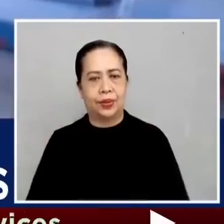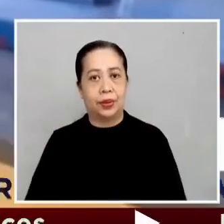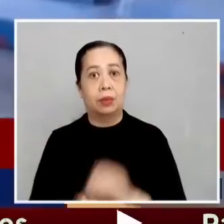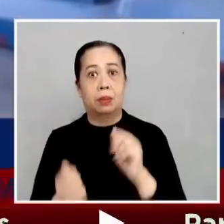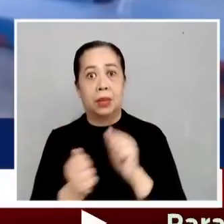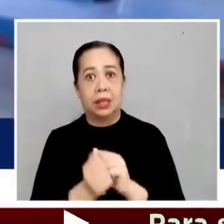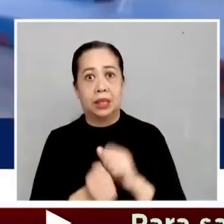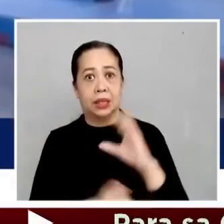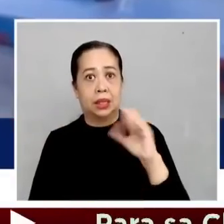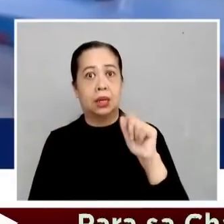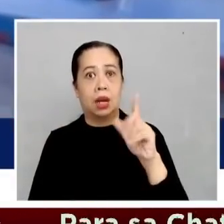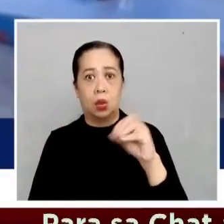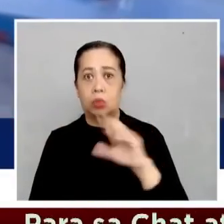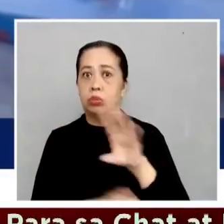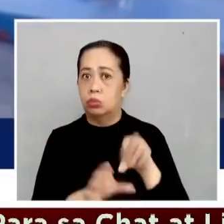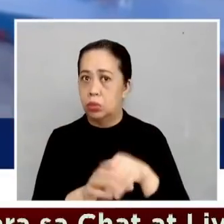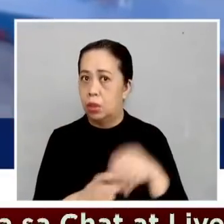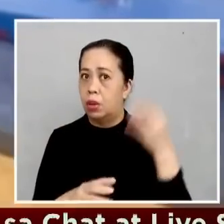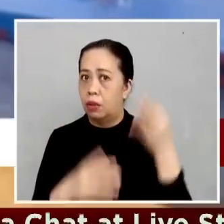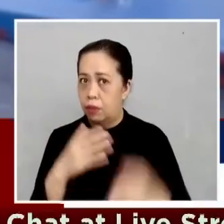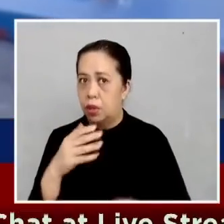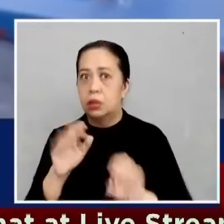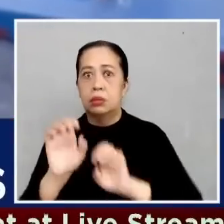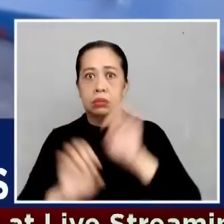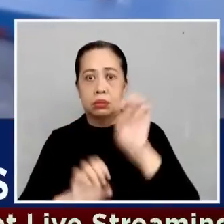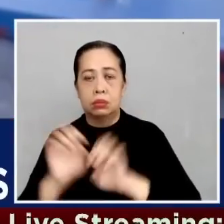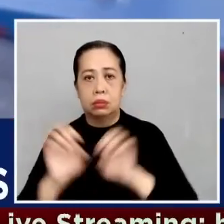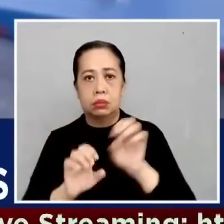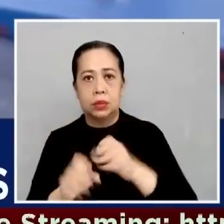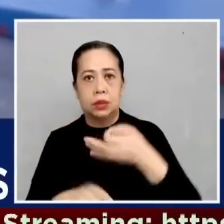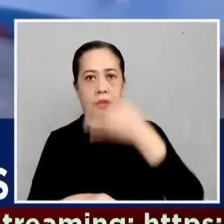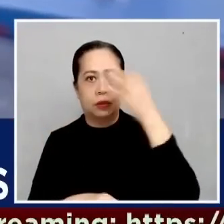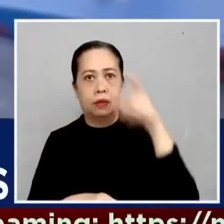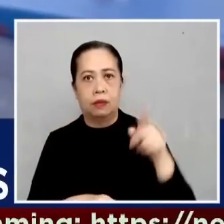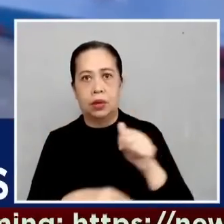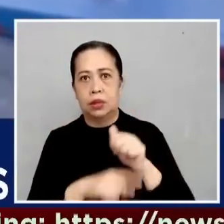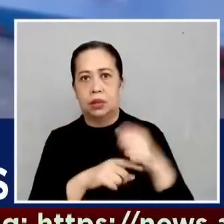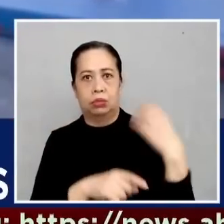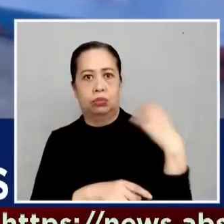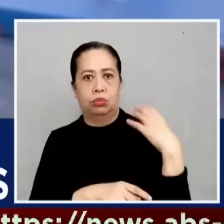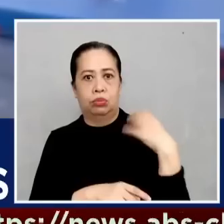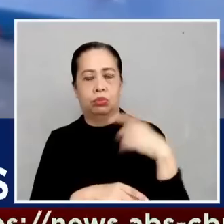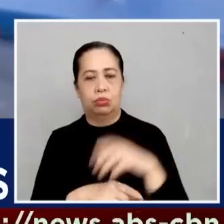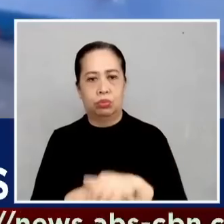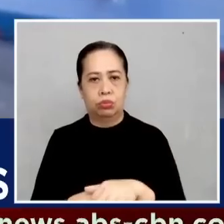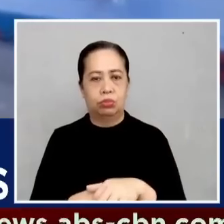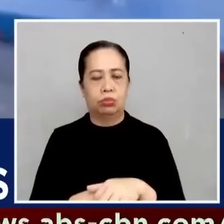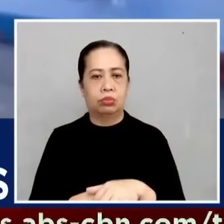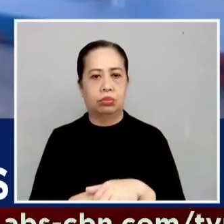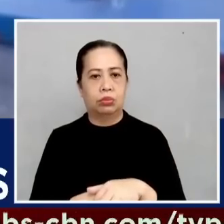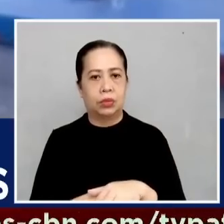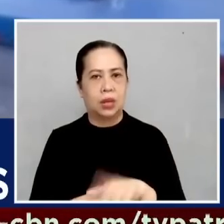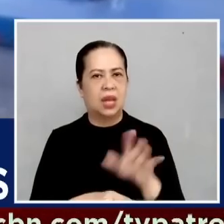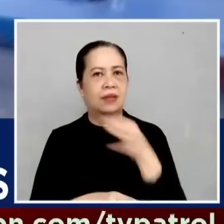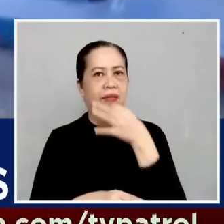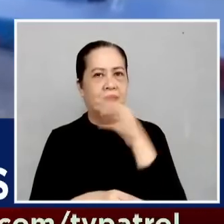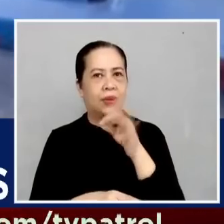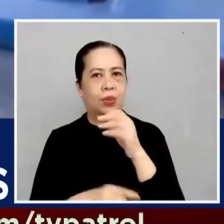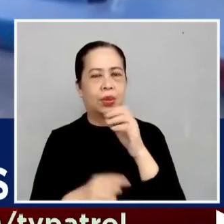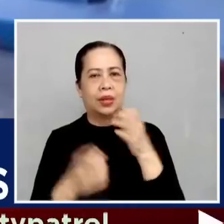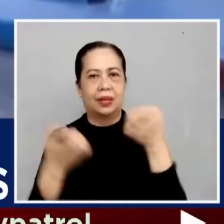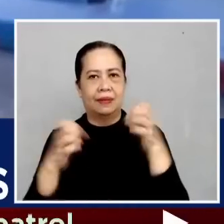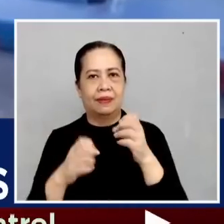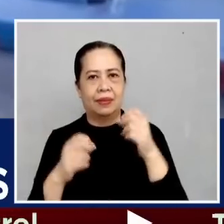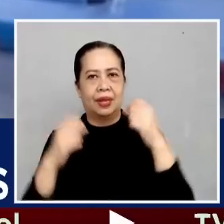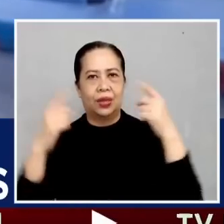ay sumailalim sa final evaluation sa harap ng mga coach. Isa sa paborito niyang event.